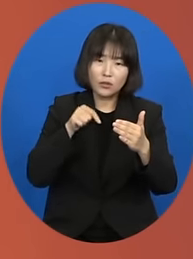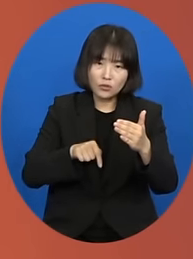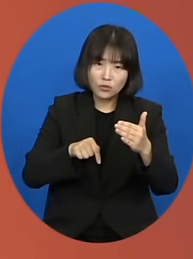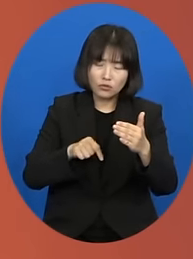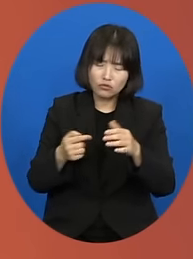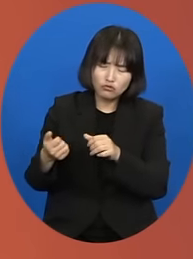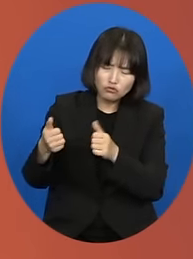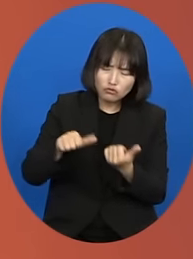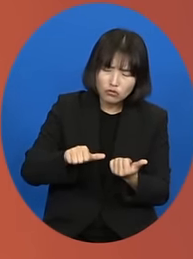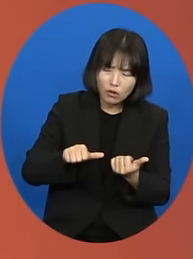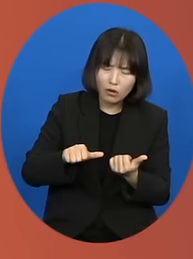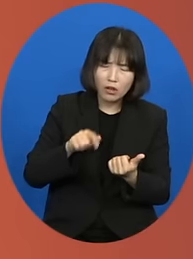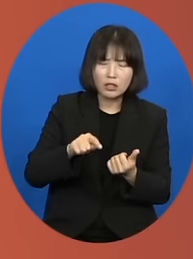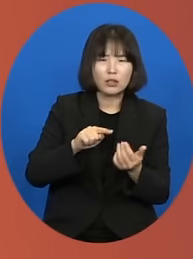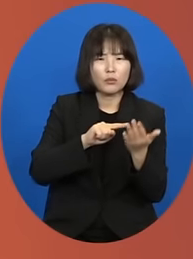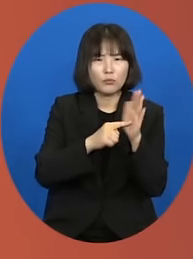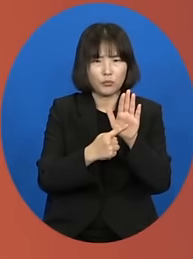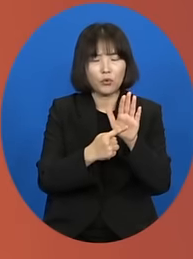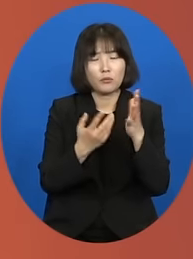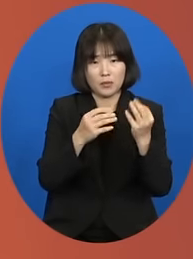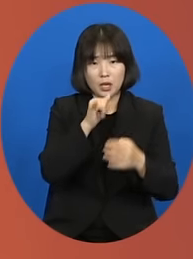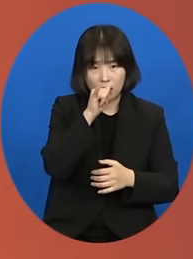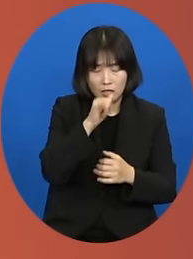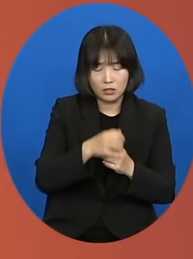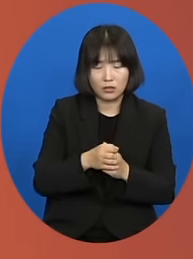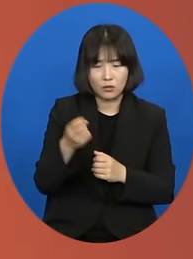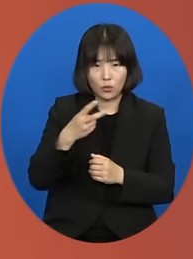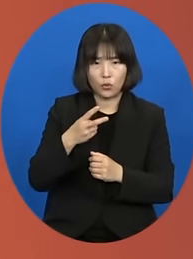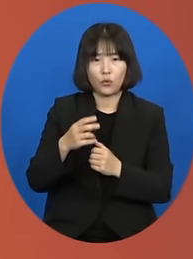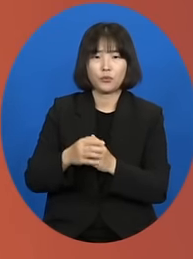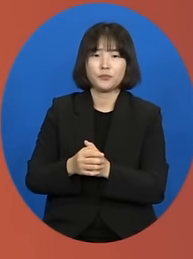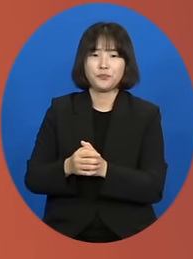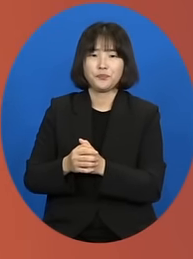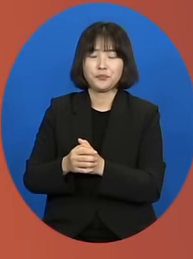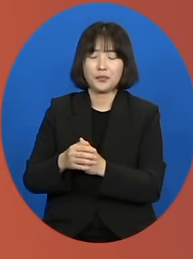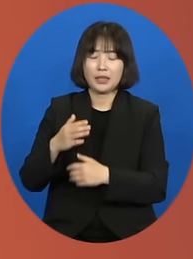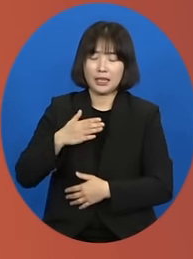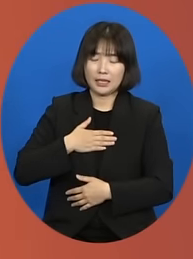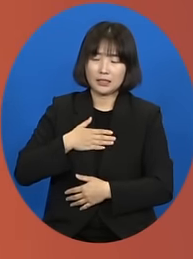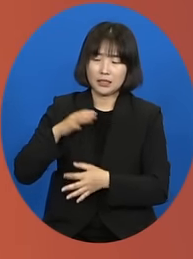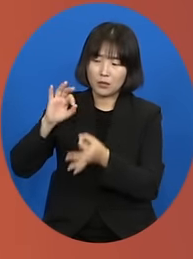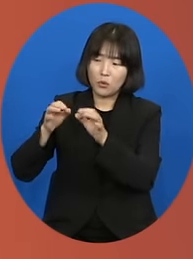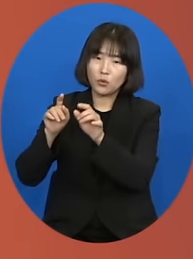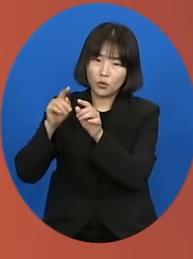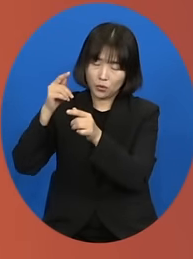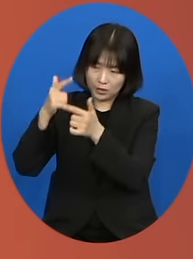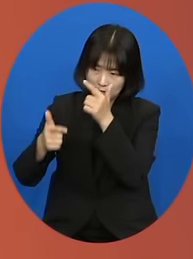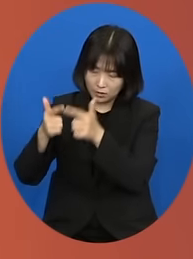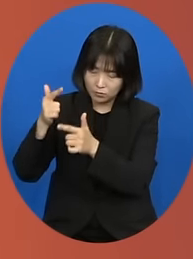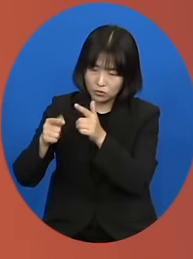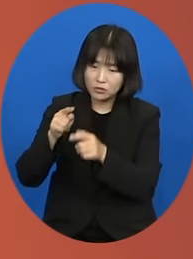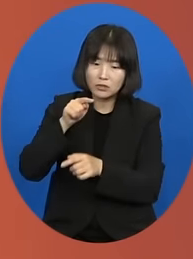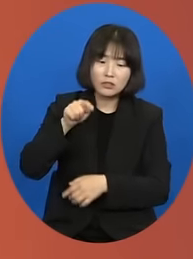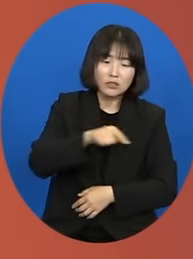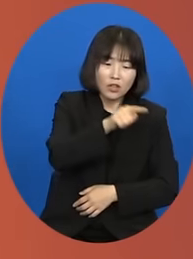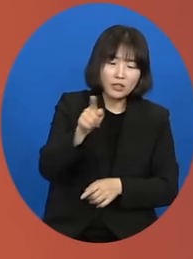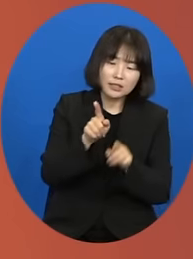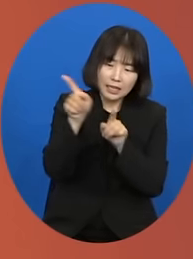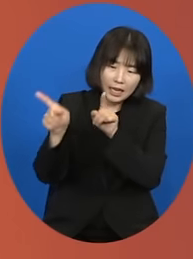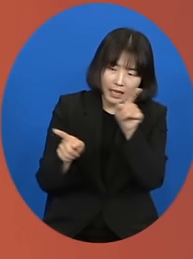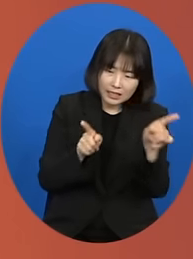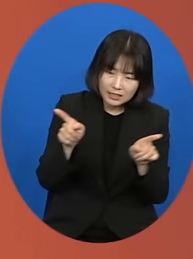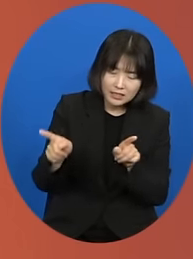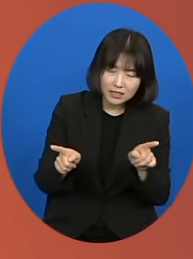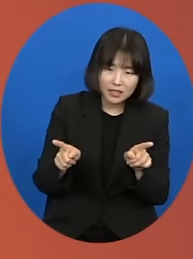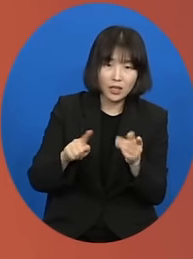예수님께서도 나는 포도나무요 너희는 가지라는 말씀을 종종 하고 있습니다. 여러분, 포도나무에서 가지를 딱 자르는 순간